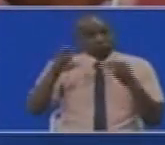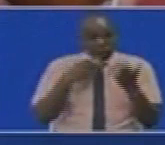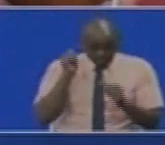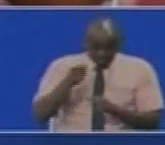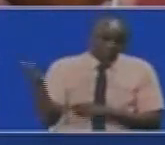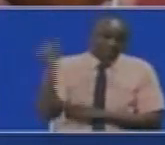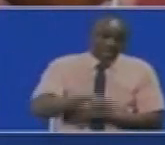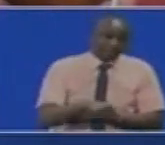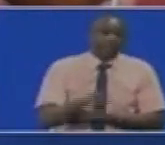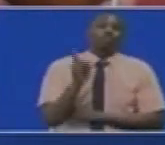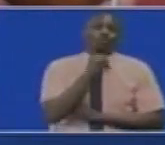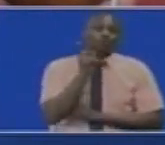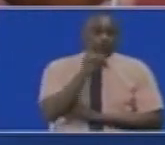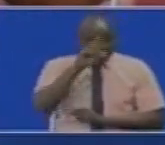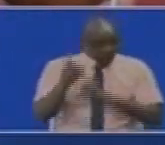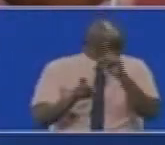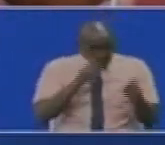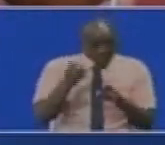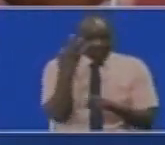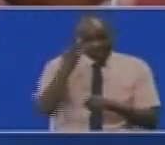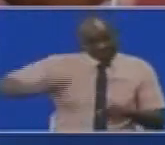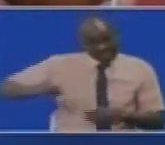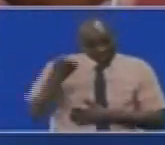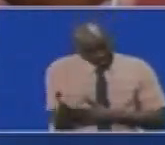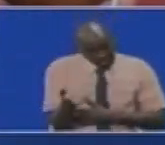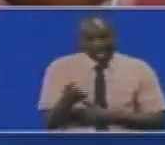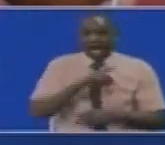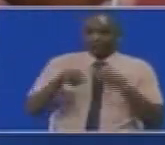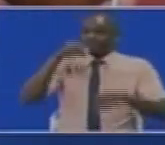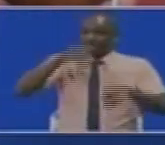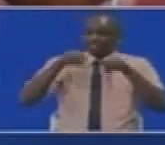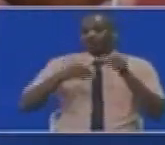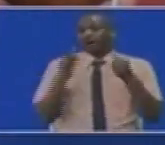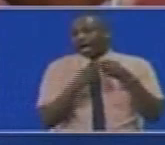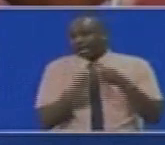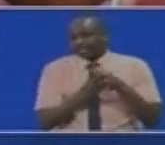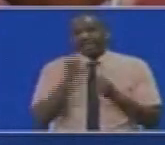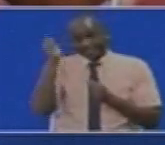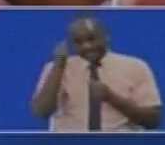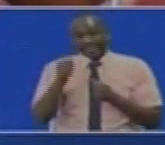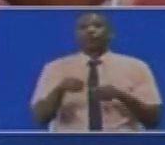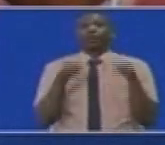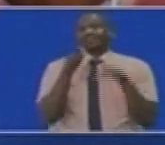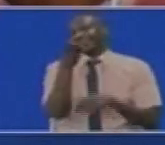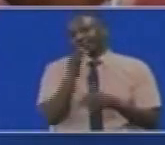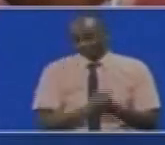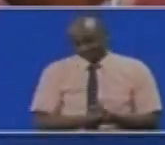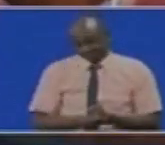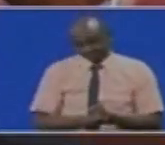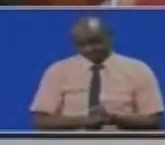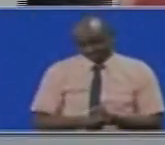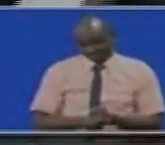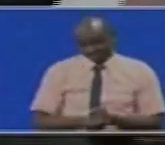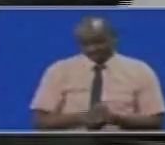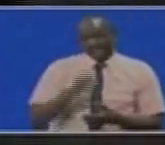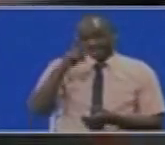kitafika mbele ya kamati ya bunge hapo kesho, huku uchaguzi wa mwezi Agosti ukilikodolea taifa la Kenya macho kodo. Mark